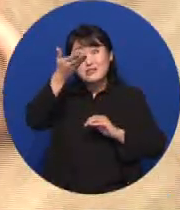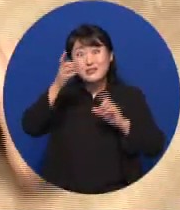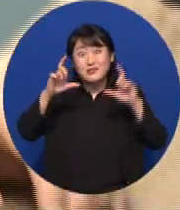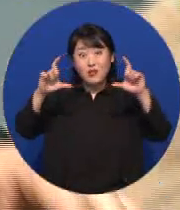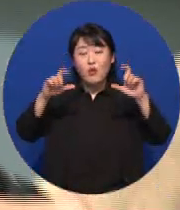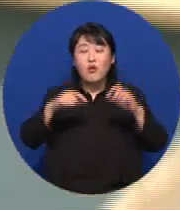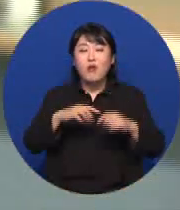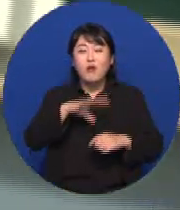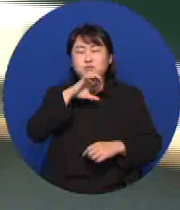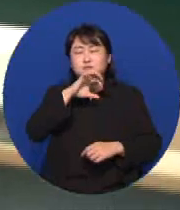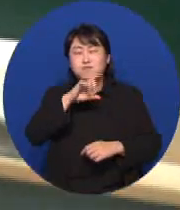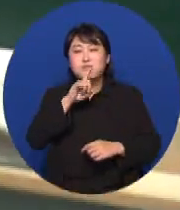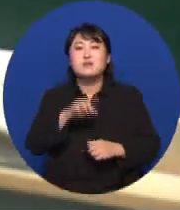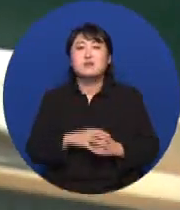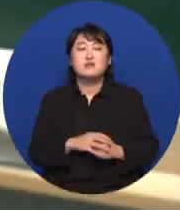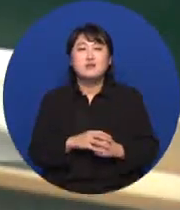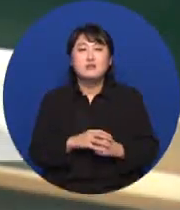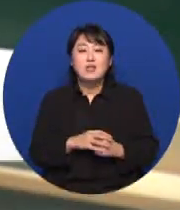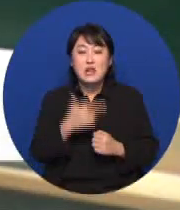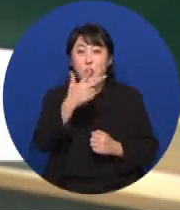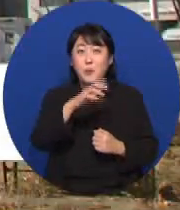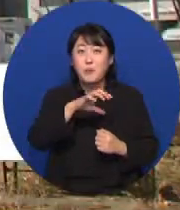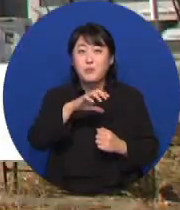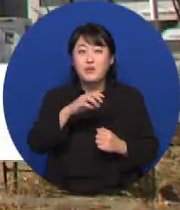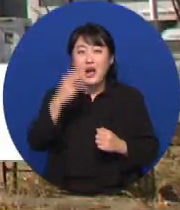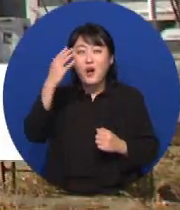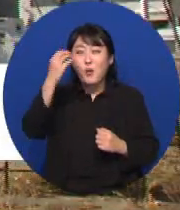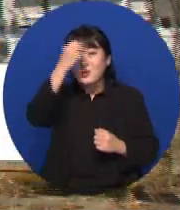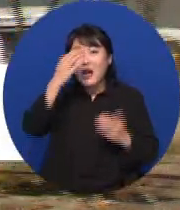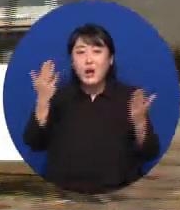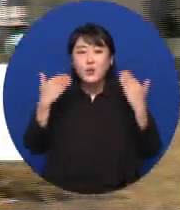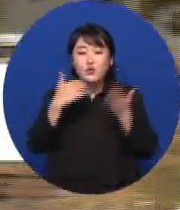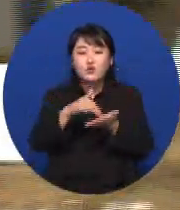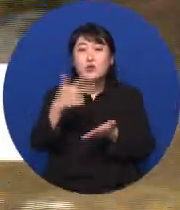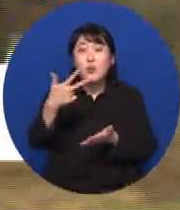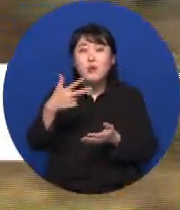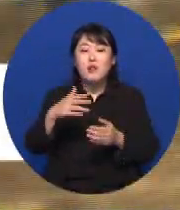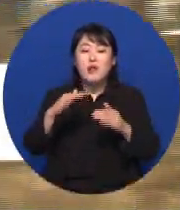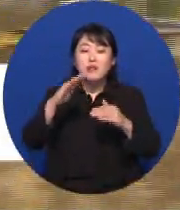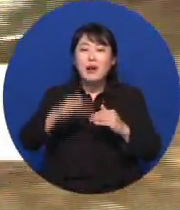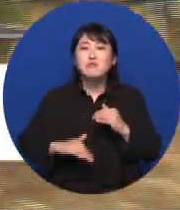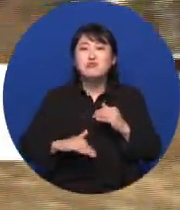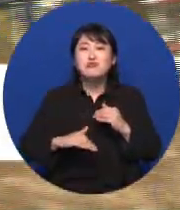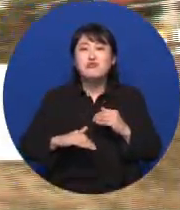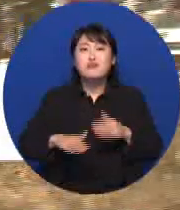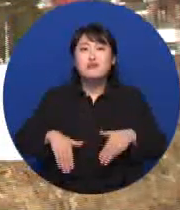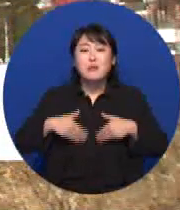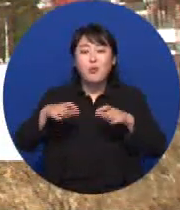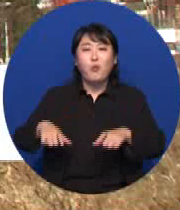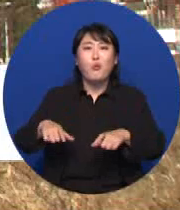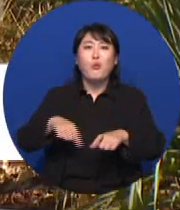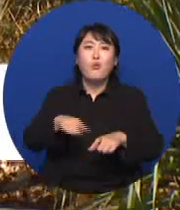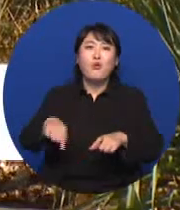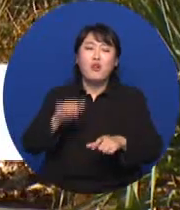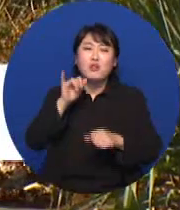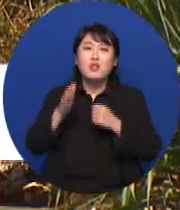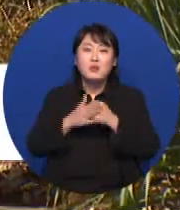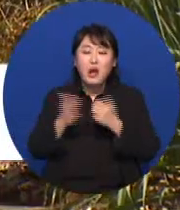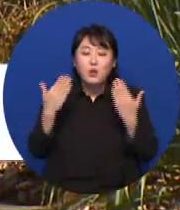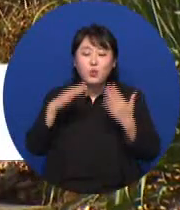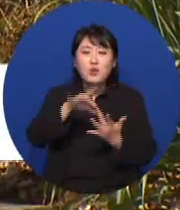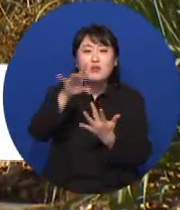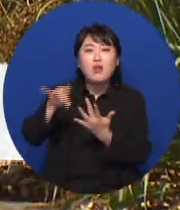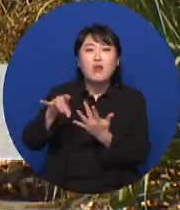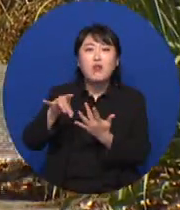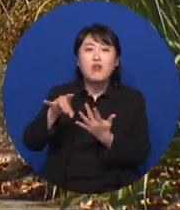나옵니다. 아산의 일반고 7곳 모두 남부 지역에 집중돼 있어 신도심 지역과 비교해 학교 선택의